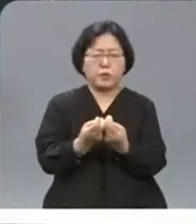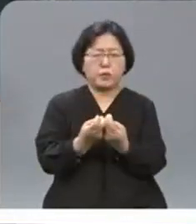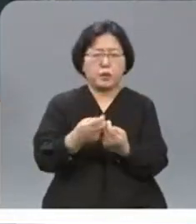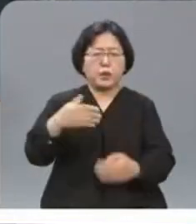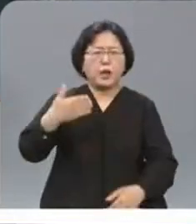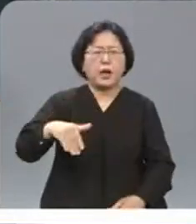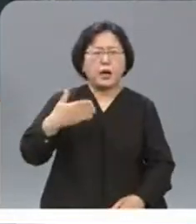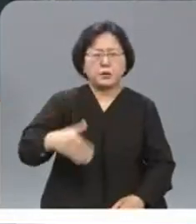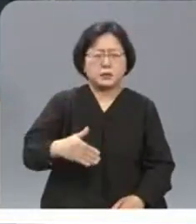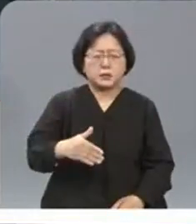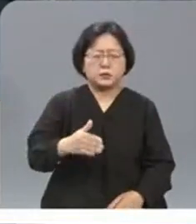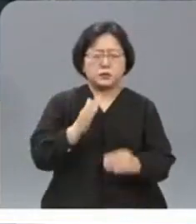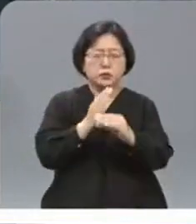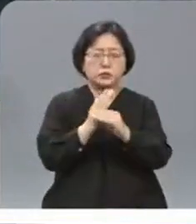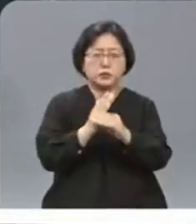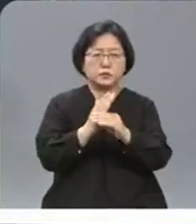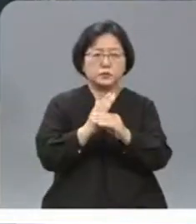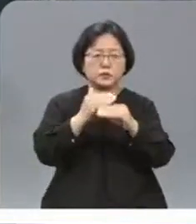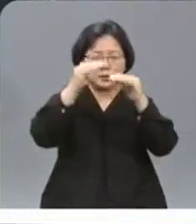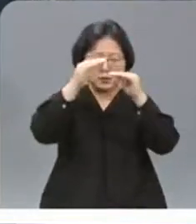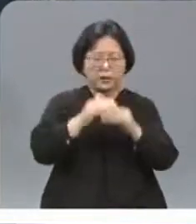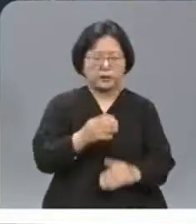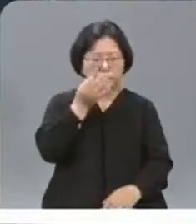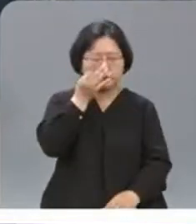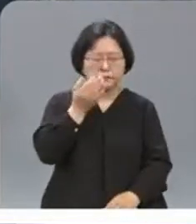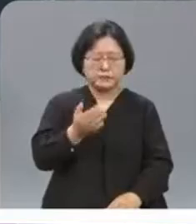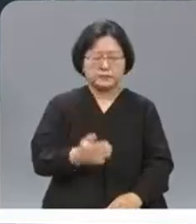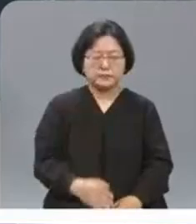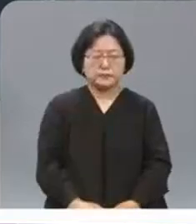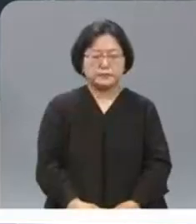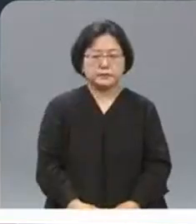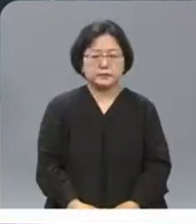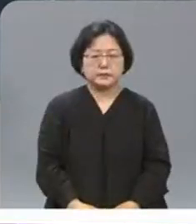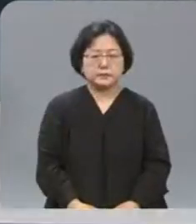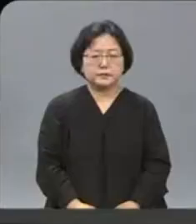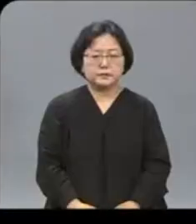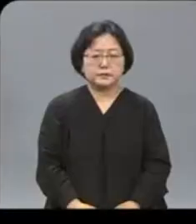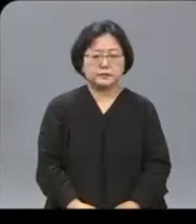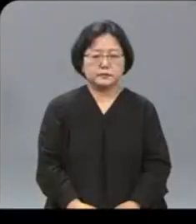여전히 미진한 것으로 드러났습니다 보도에 곽선정 기자입니다